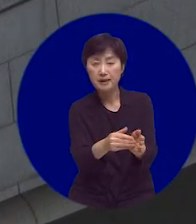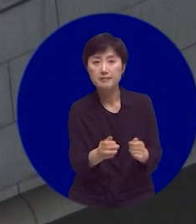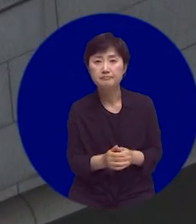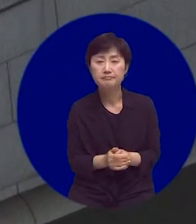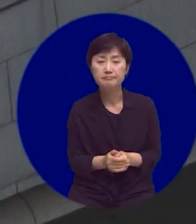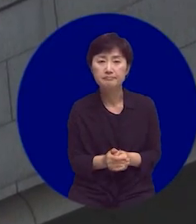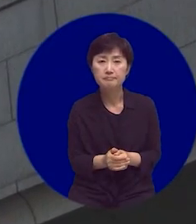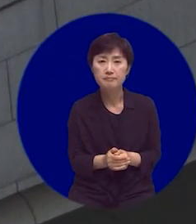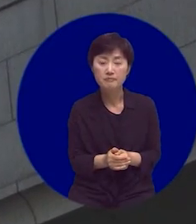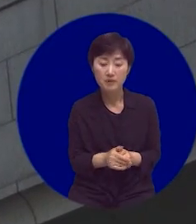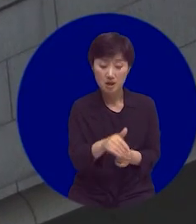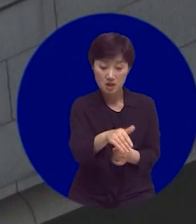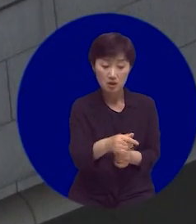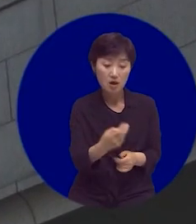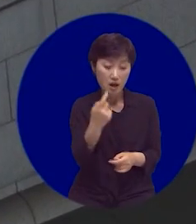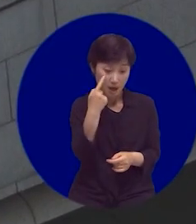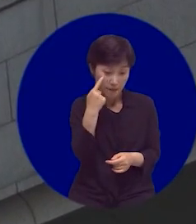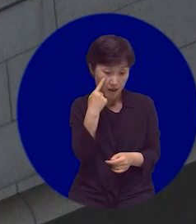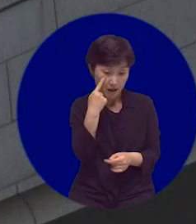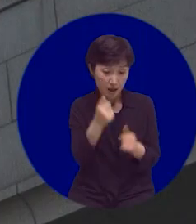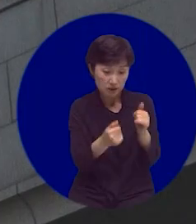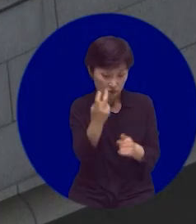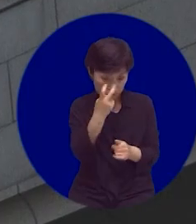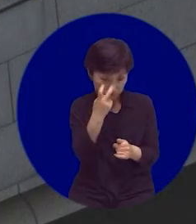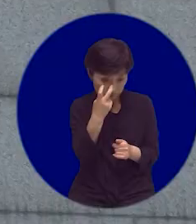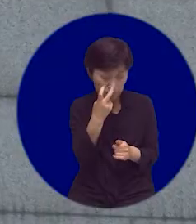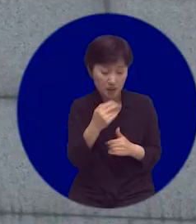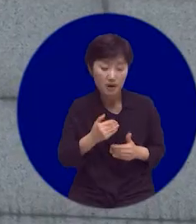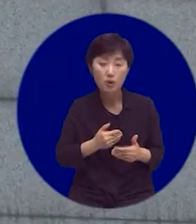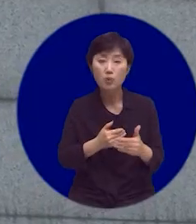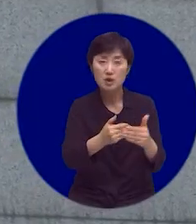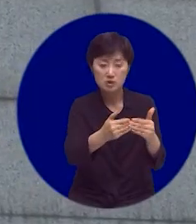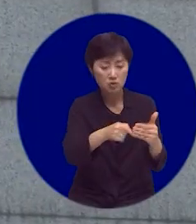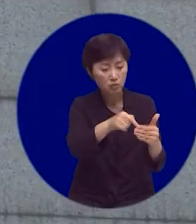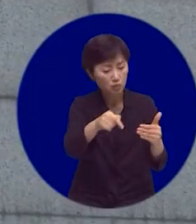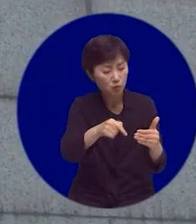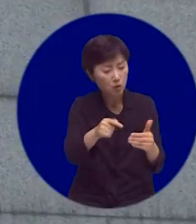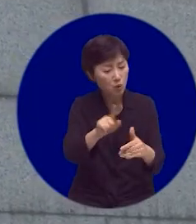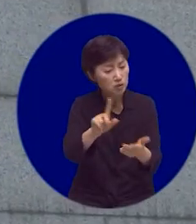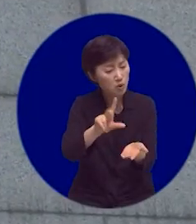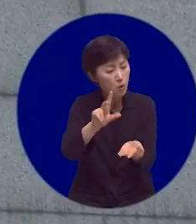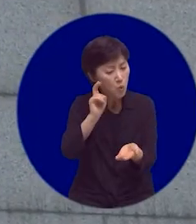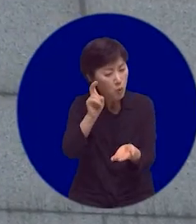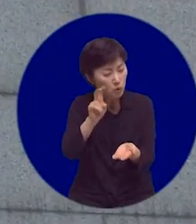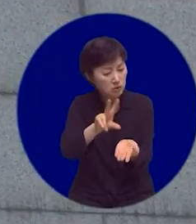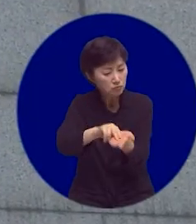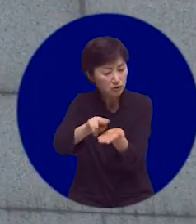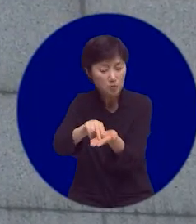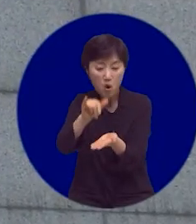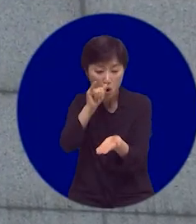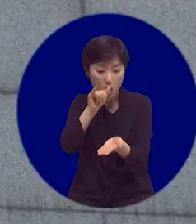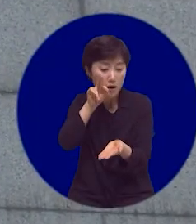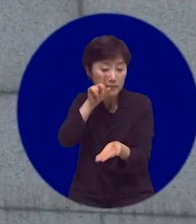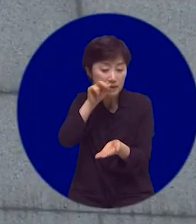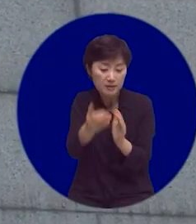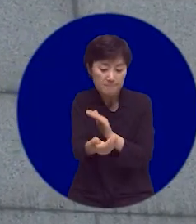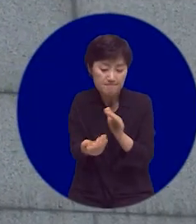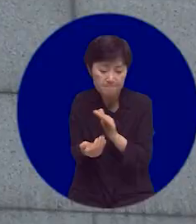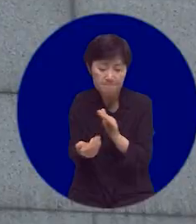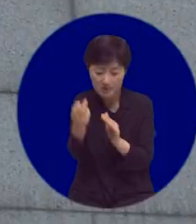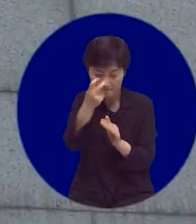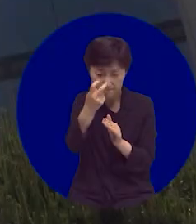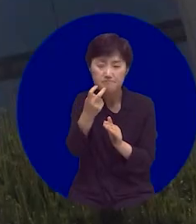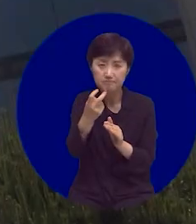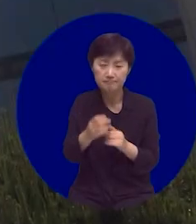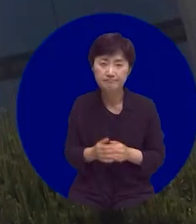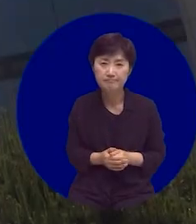선거관리위원회는 투표지 분류기 모의시험은 투표지 분류기 운영 과정에서 발생할 수 있는 문제를 신속하고 정확하게 대처하기 위해